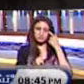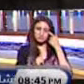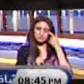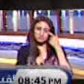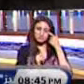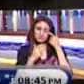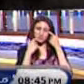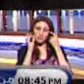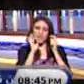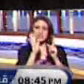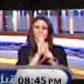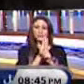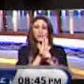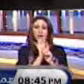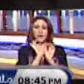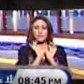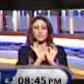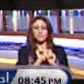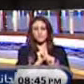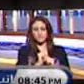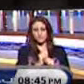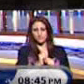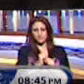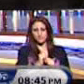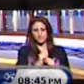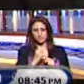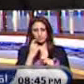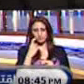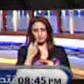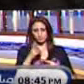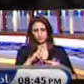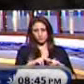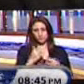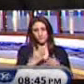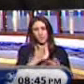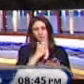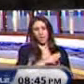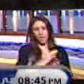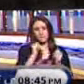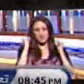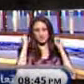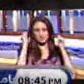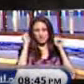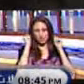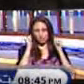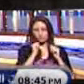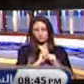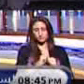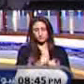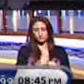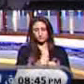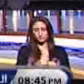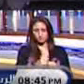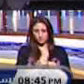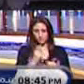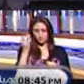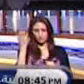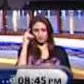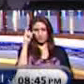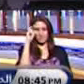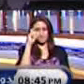حالات الدعم سواء منظور او غير منظور. قبل الثورة كان أظن حضرتك نفسك كان عندك مشكلة في